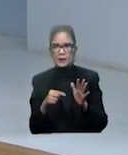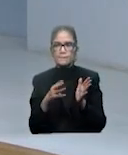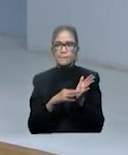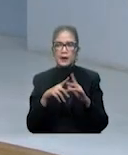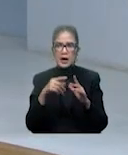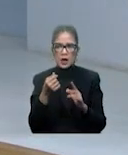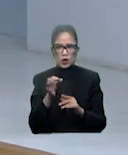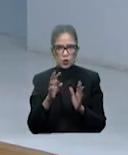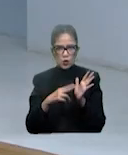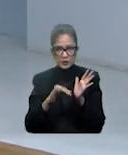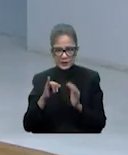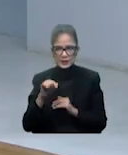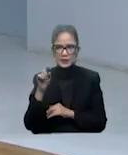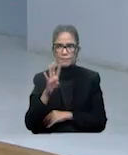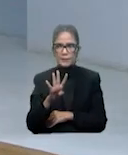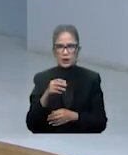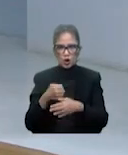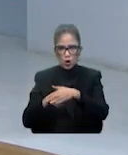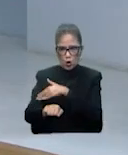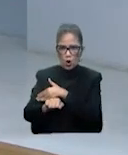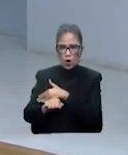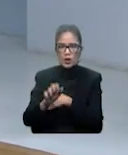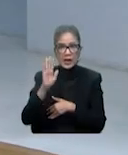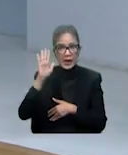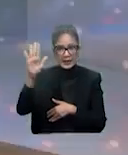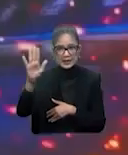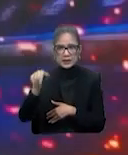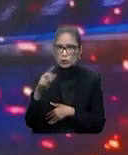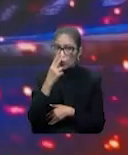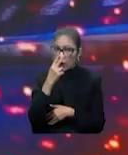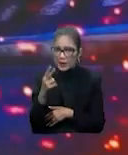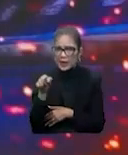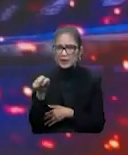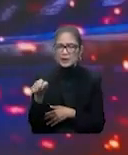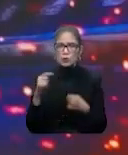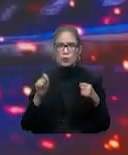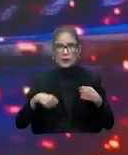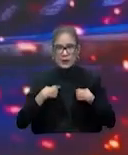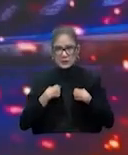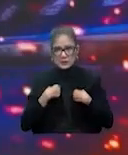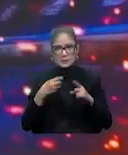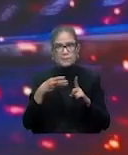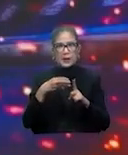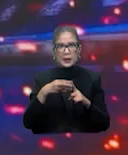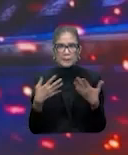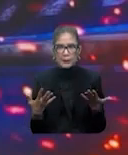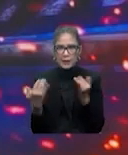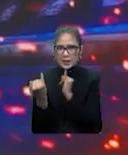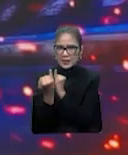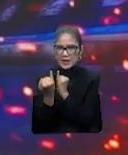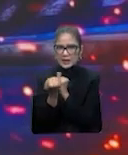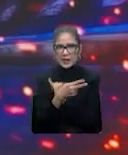49 penampilan saat berseragam timnas Bahrain. Lalu seperti apa laga Bahrain melawan Indonesia?